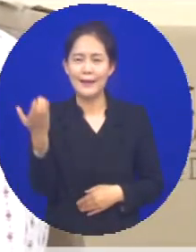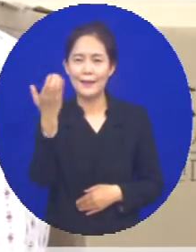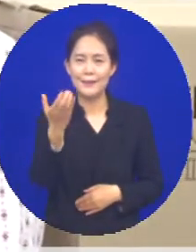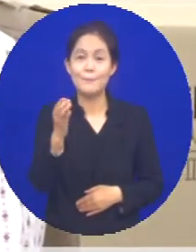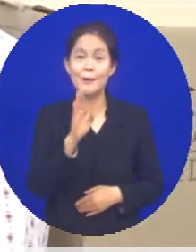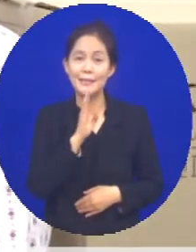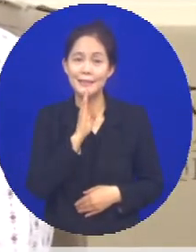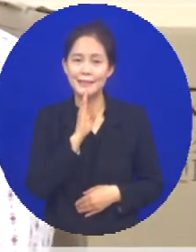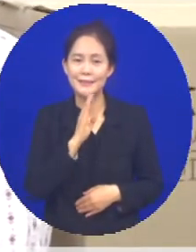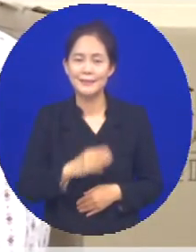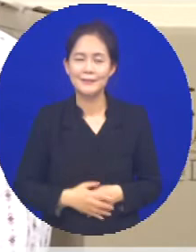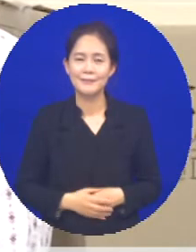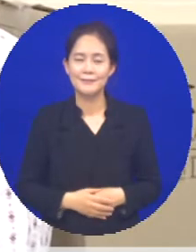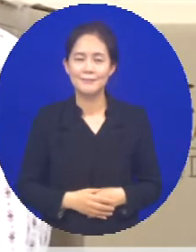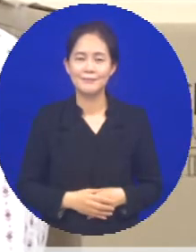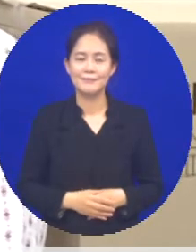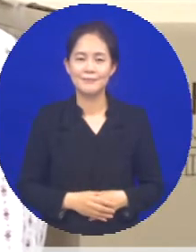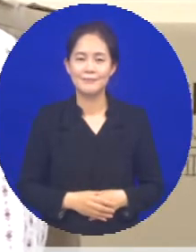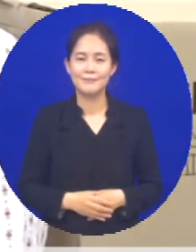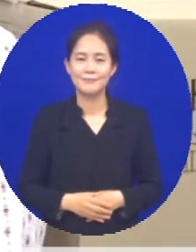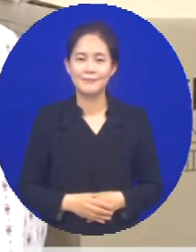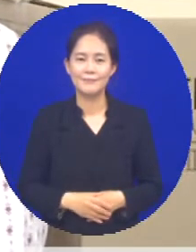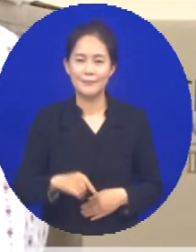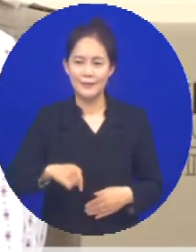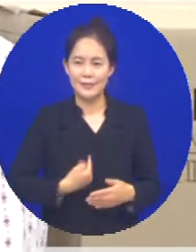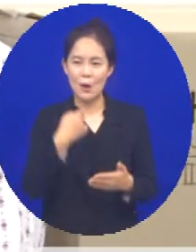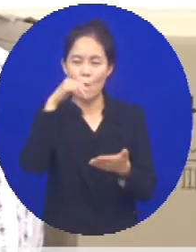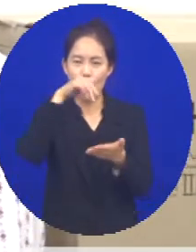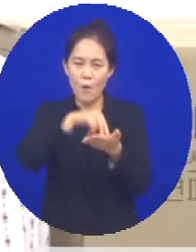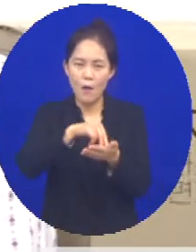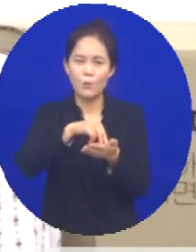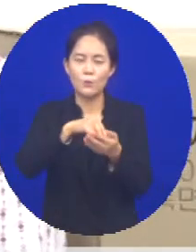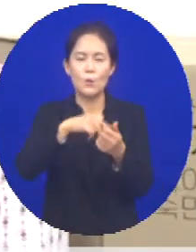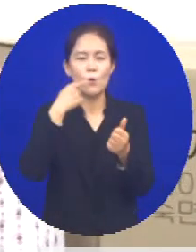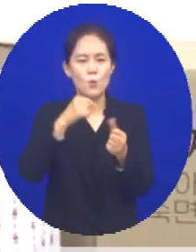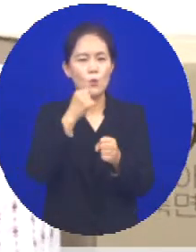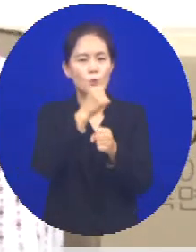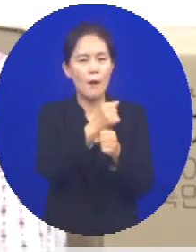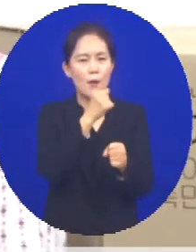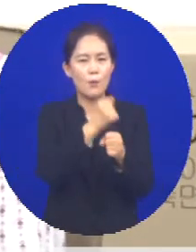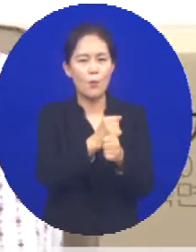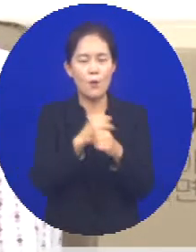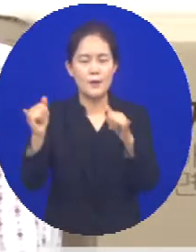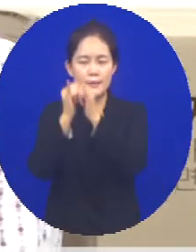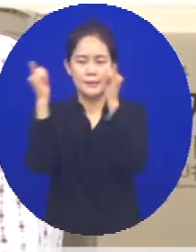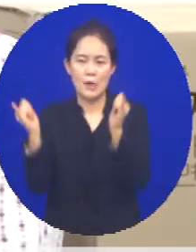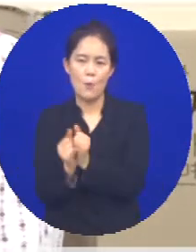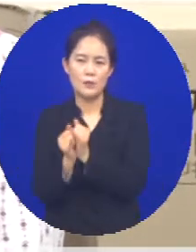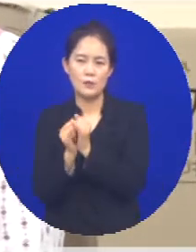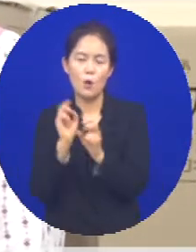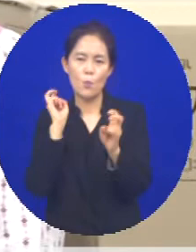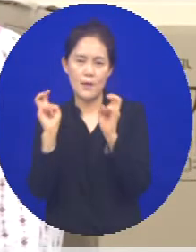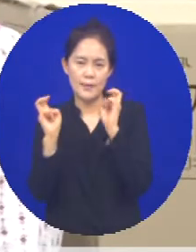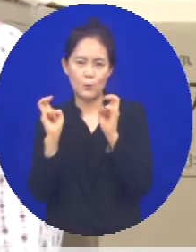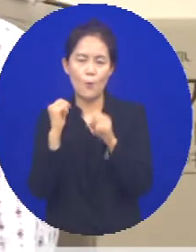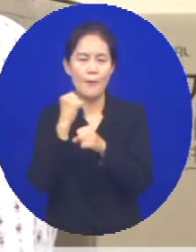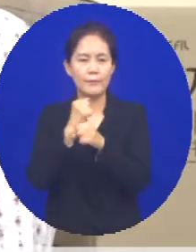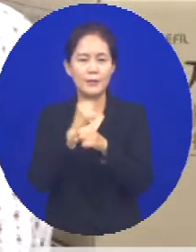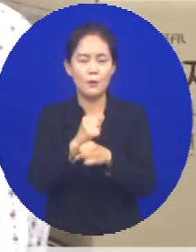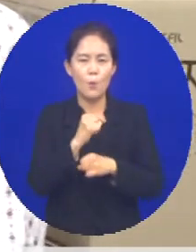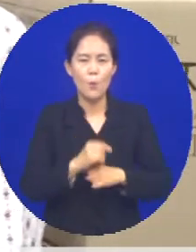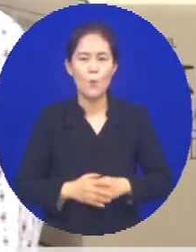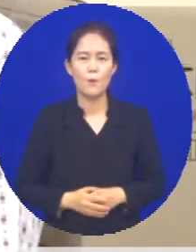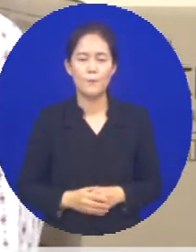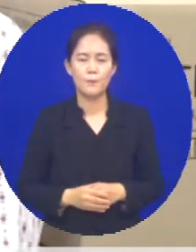감 방해가 올라가면 으 아 으 5 또 파일럿들이 도와서 만들고